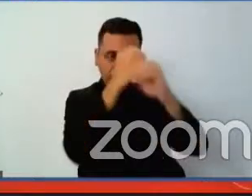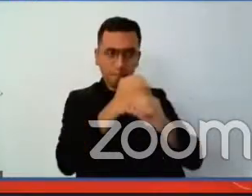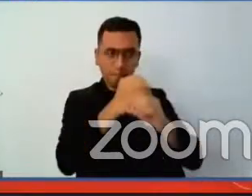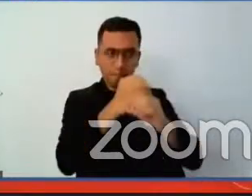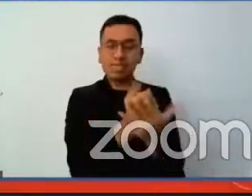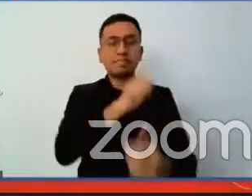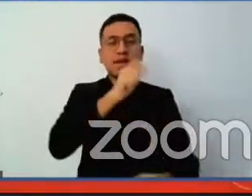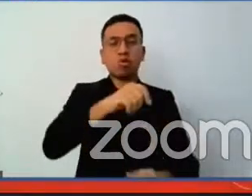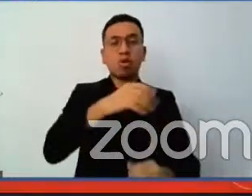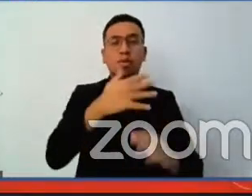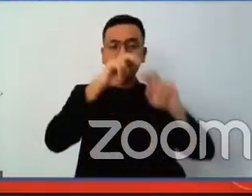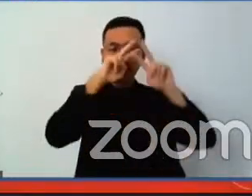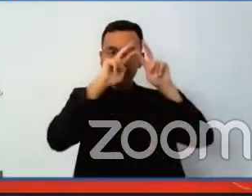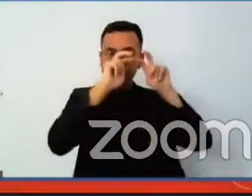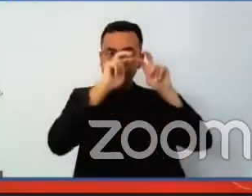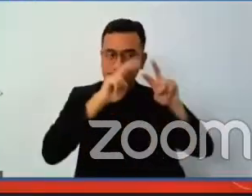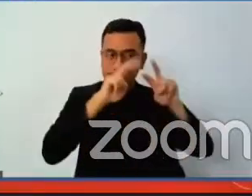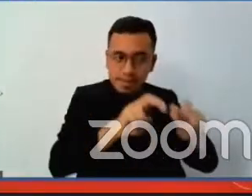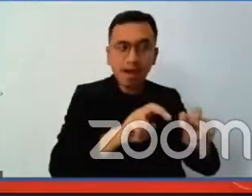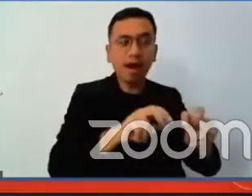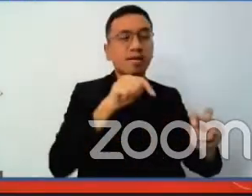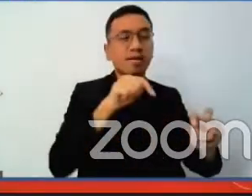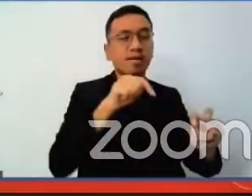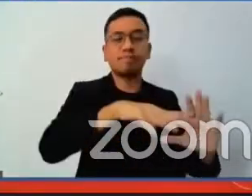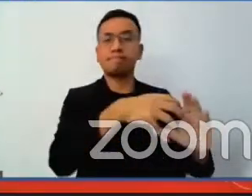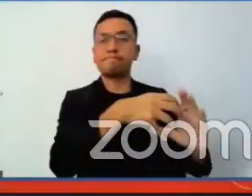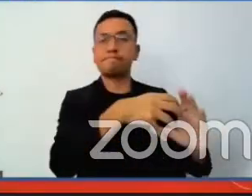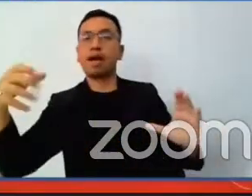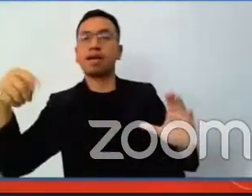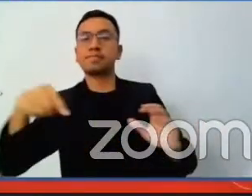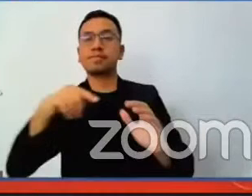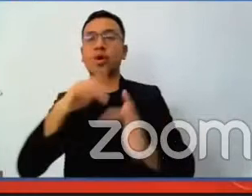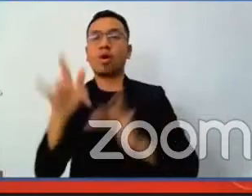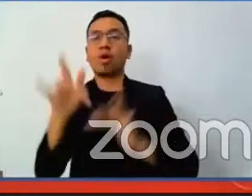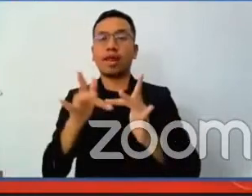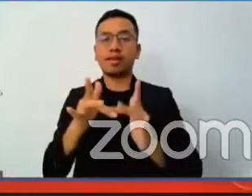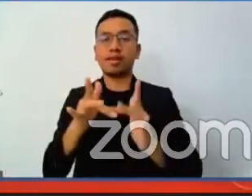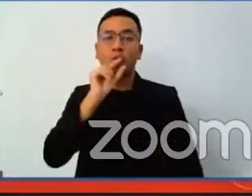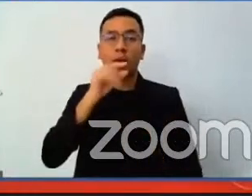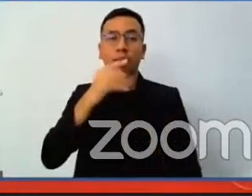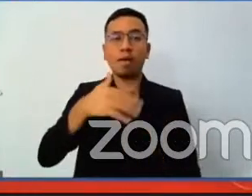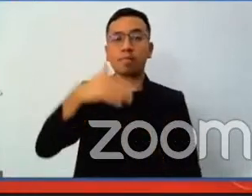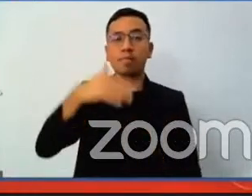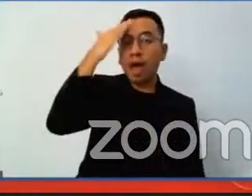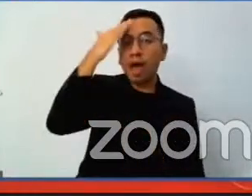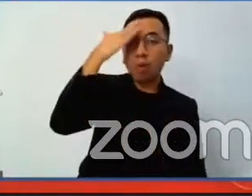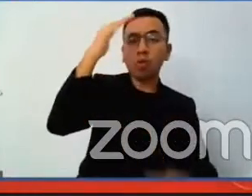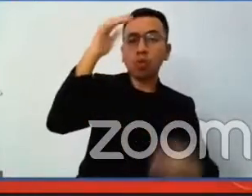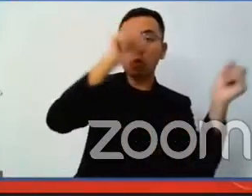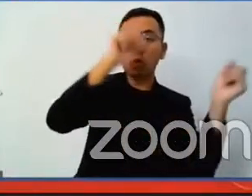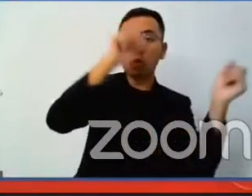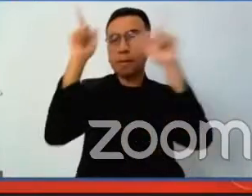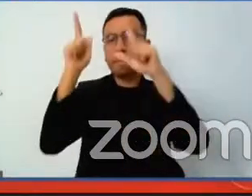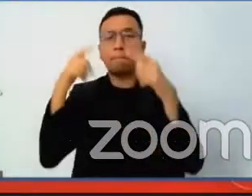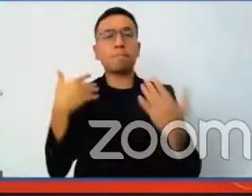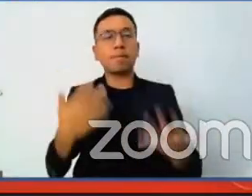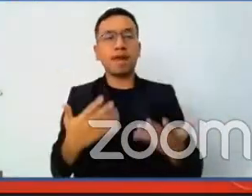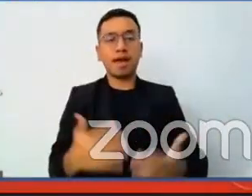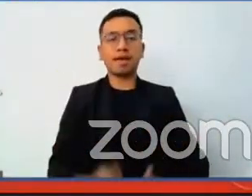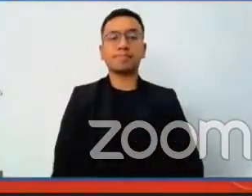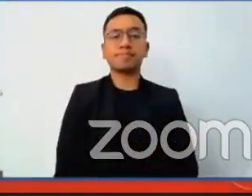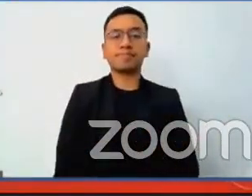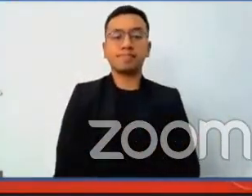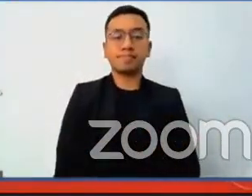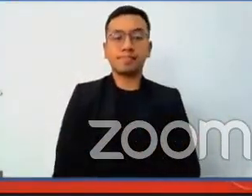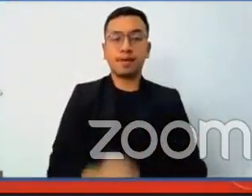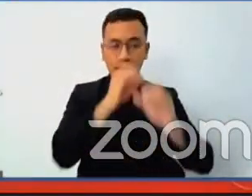ilmiah guna menekankan sebuah konsep atau mendalami sebuah konsep-konsep tertentu. Laboratorium Maya ini berupa